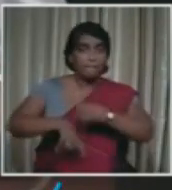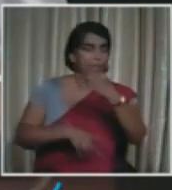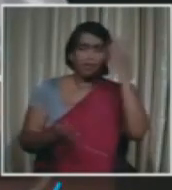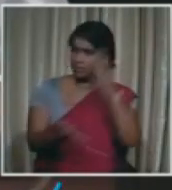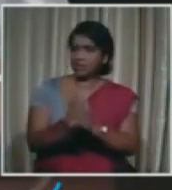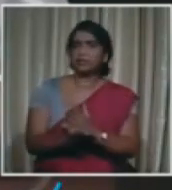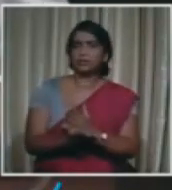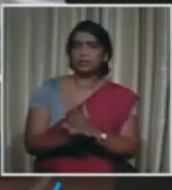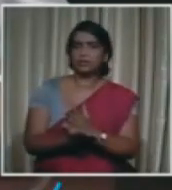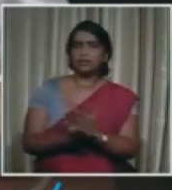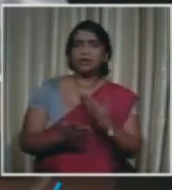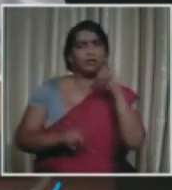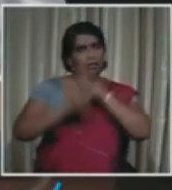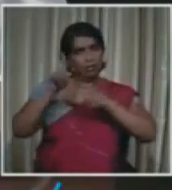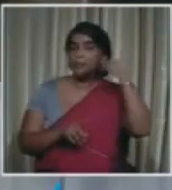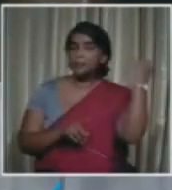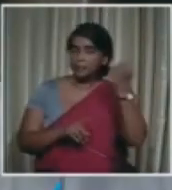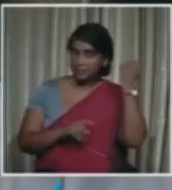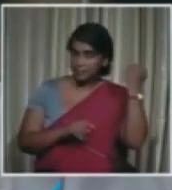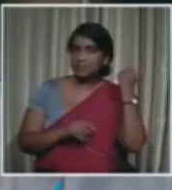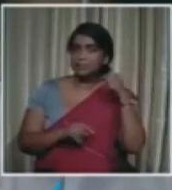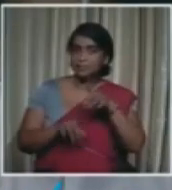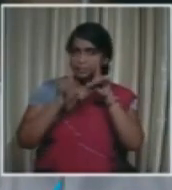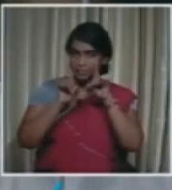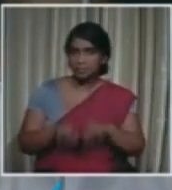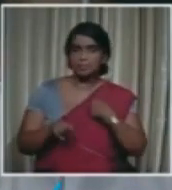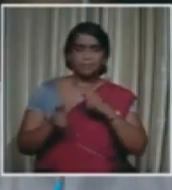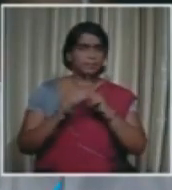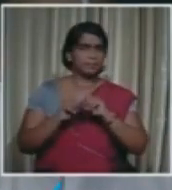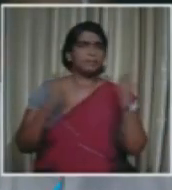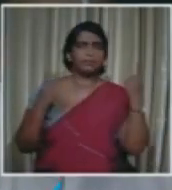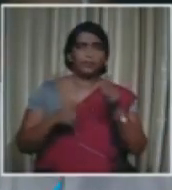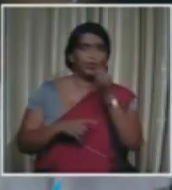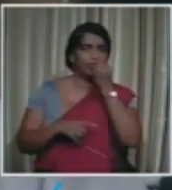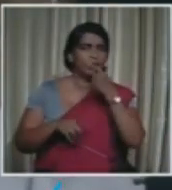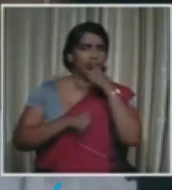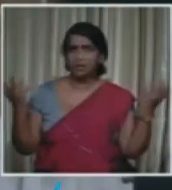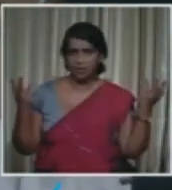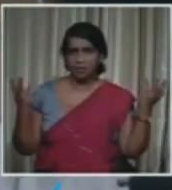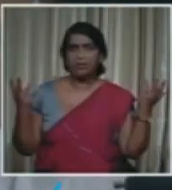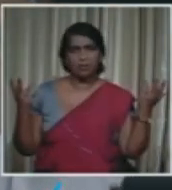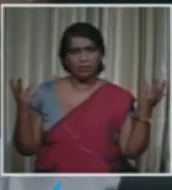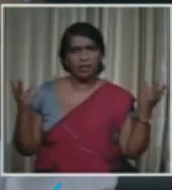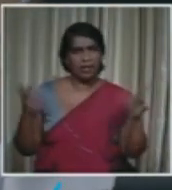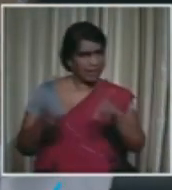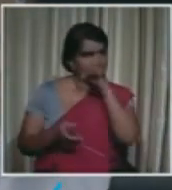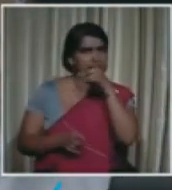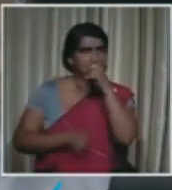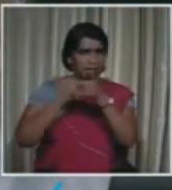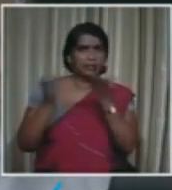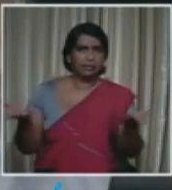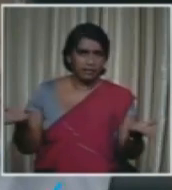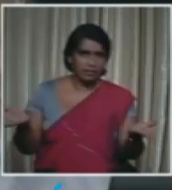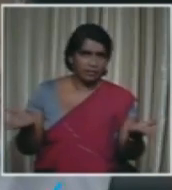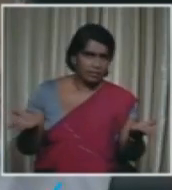කරන්න අපිට සාකච්ඡා කරන්න ඕන මේ තත්ත්වයත් එක්ක වෙනස් වෙනවා නම් මේ කෑම ගැන කතා කරන්න අපිට දෙයක් නැහැ පිළිලැජ්ජ නැති කතාවක් මේ කියන්න